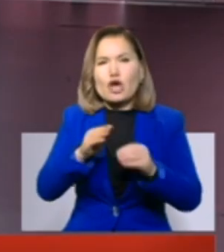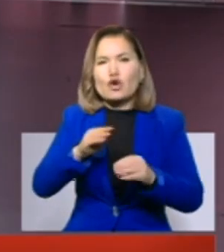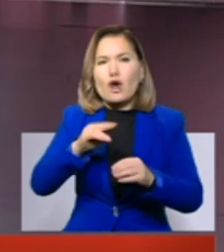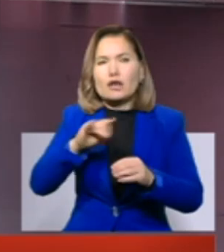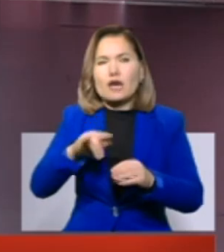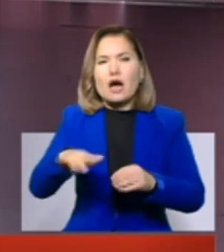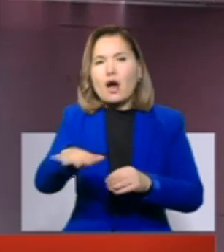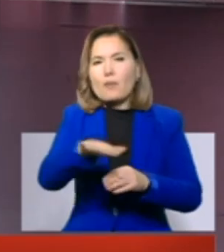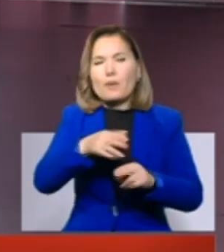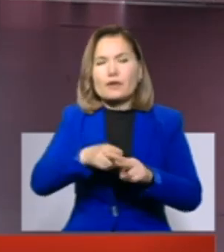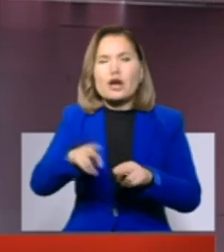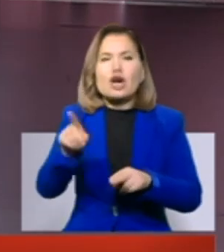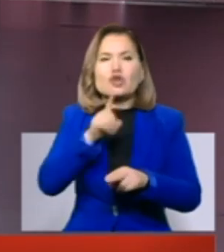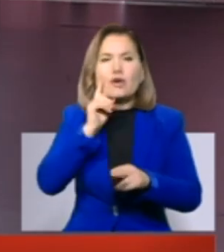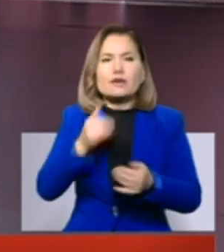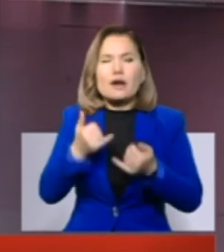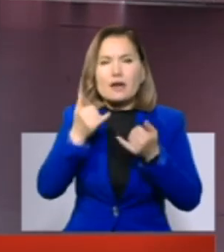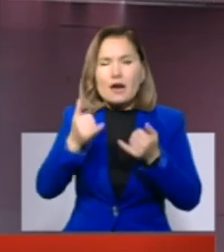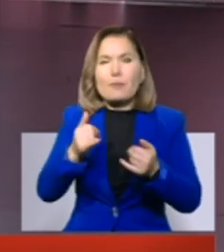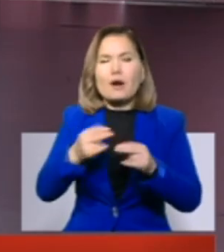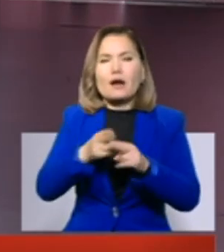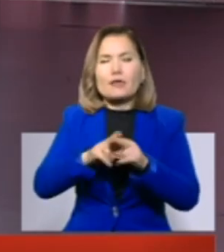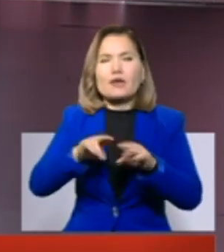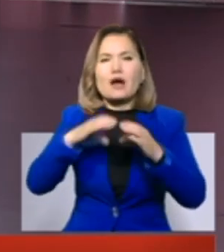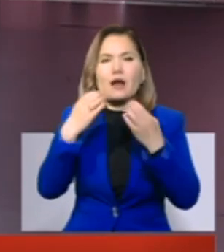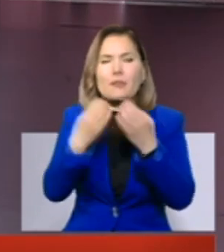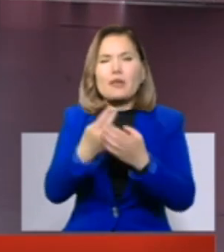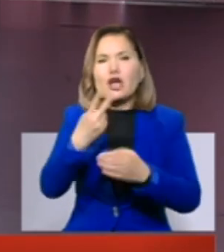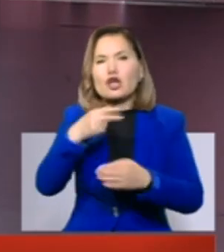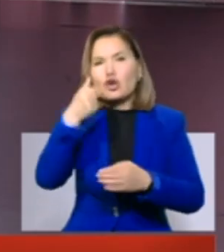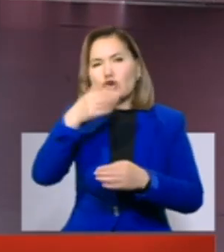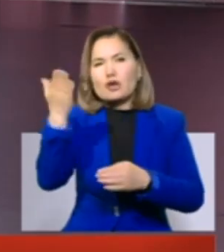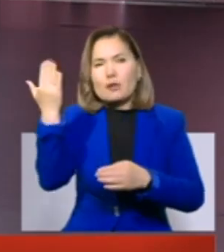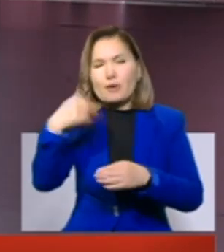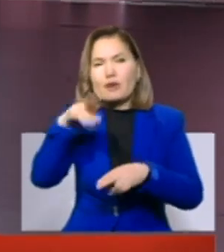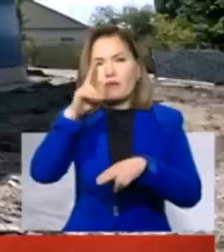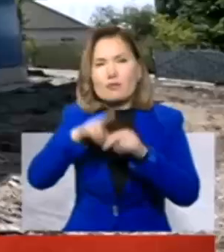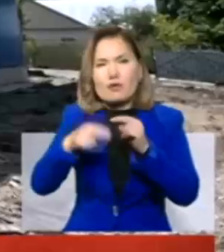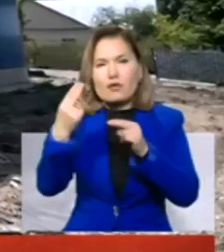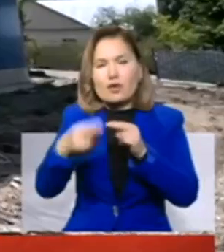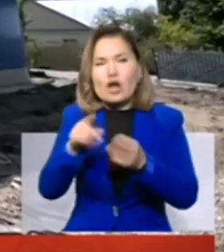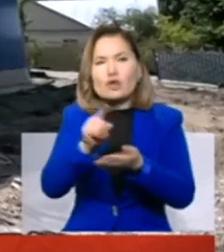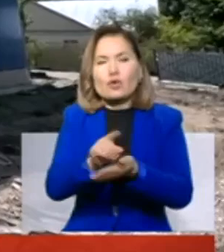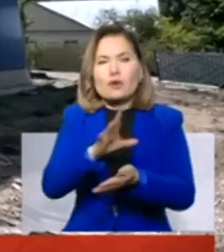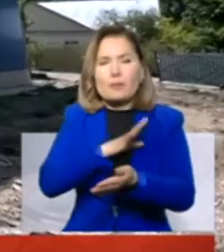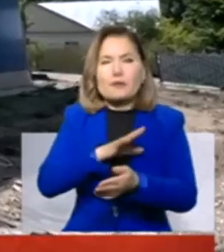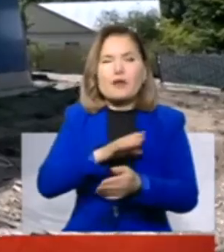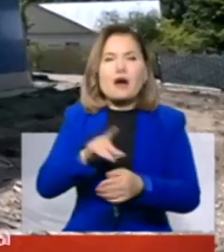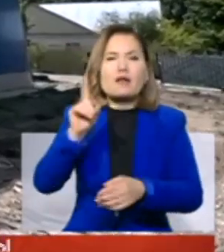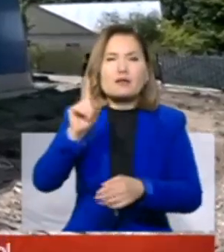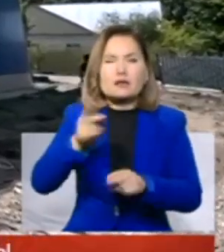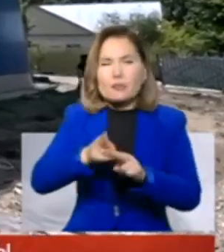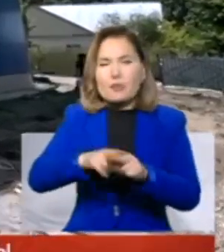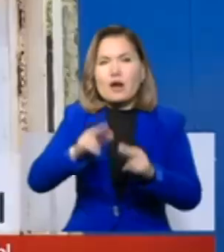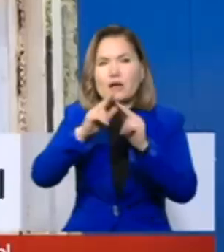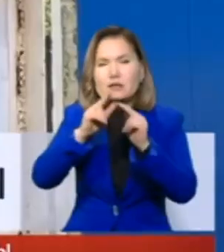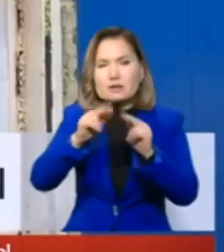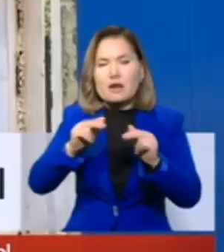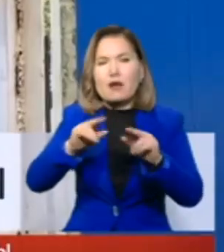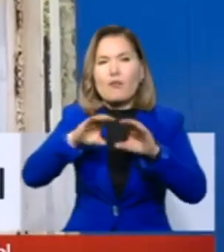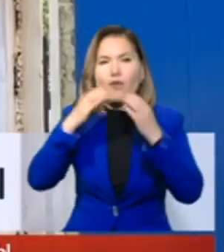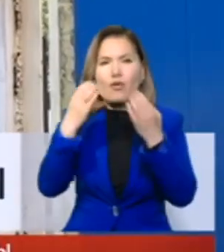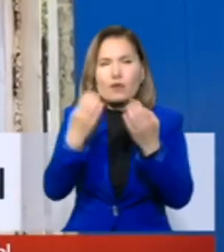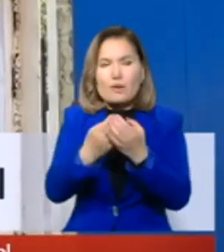ауданы орталығындағы жастарға арналған нысан 2 жыл бұрын бітуі тиіс болған. Алайда спорт сарайының құрылысы тоқтап,